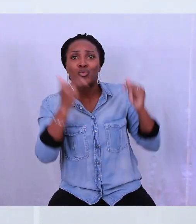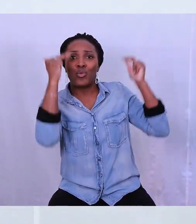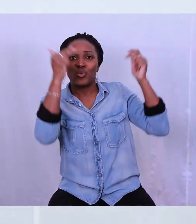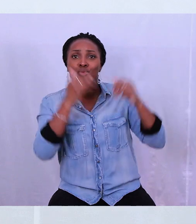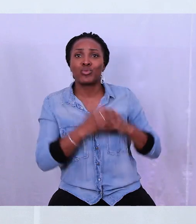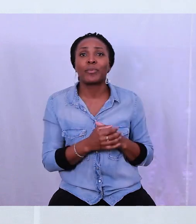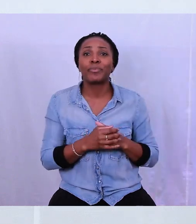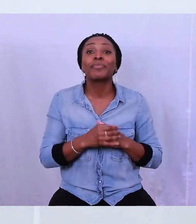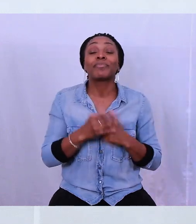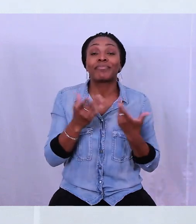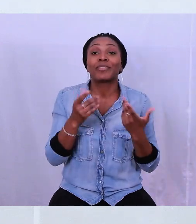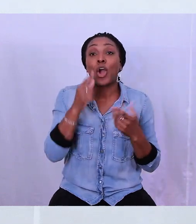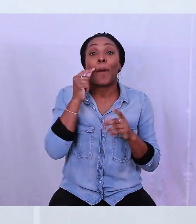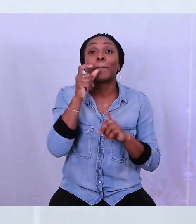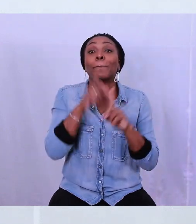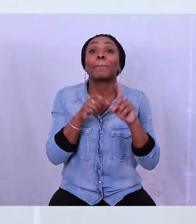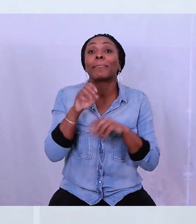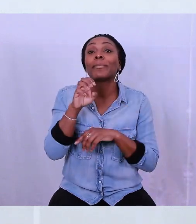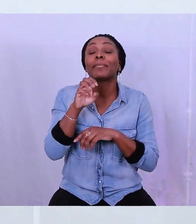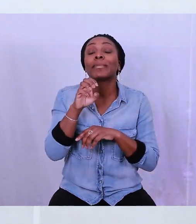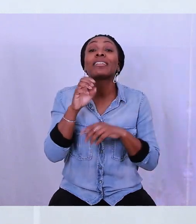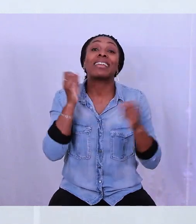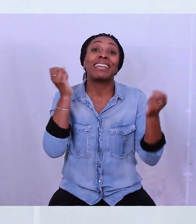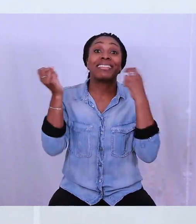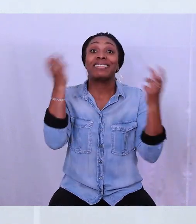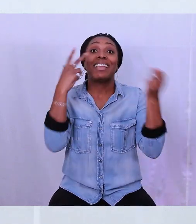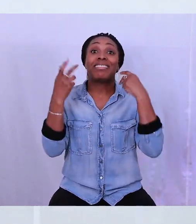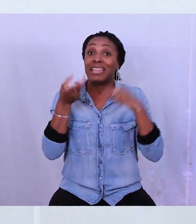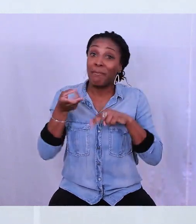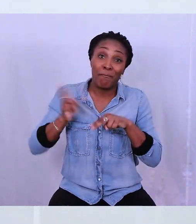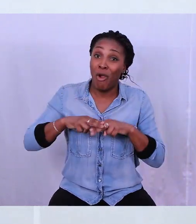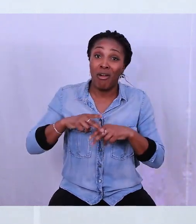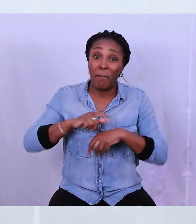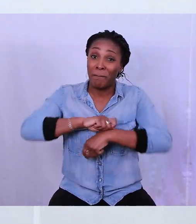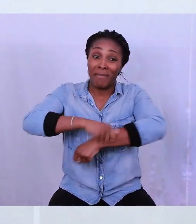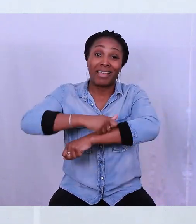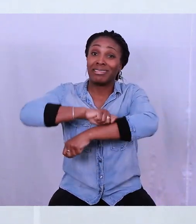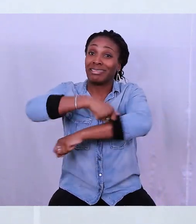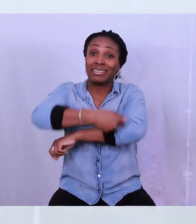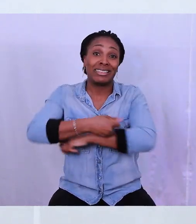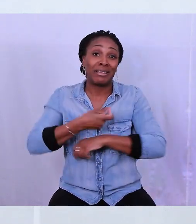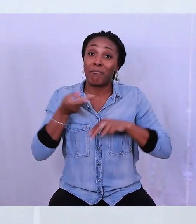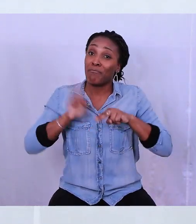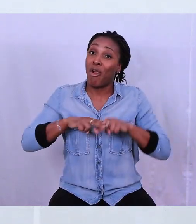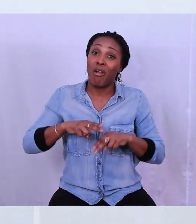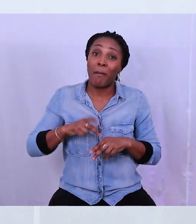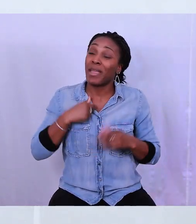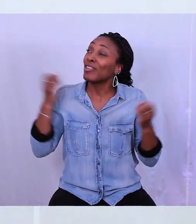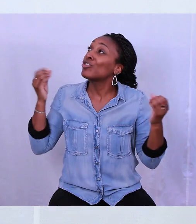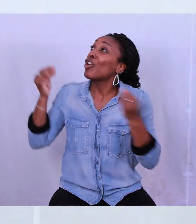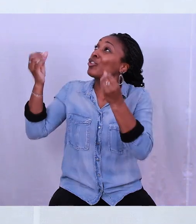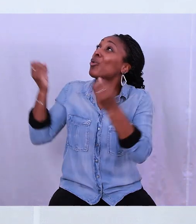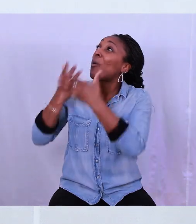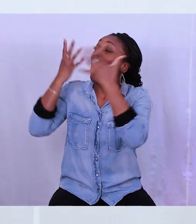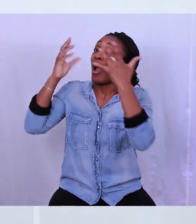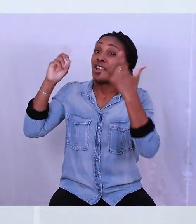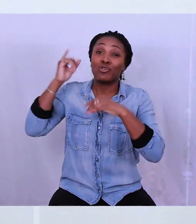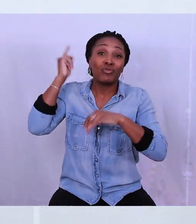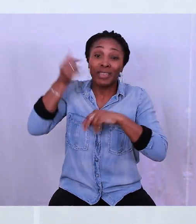Étienne, nous savons, est mort en martyr, mais il a glorifié Dieu jusqu'à la fin de sa vie. Attends-toi au Saint-Esprit aujourd'hui